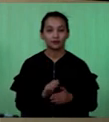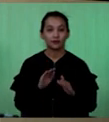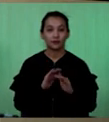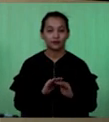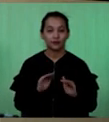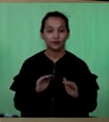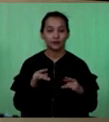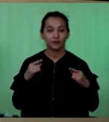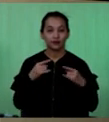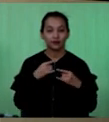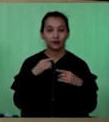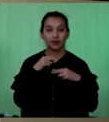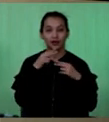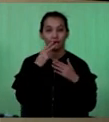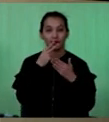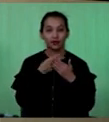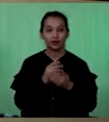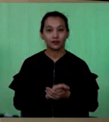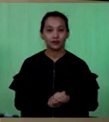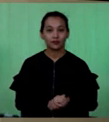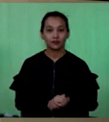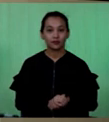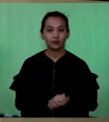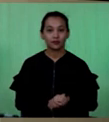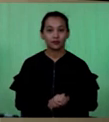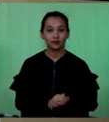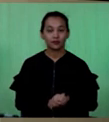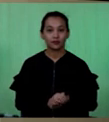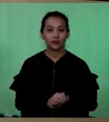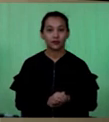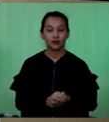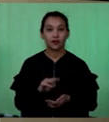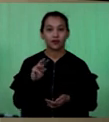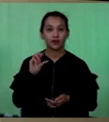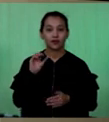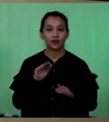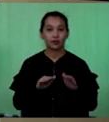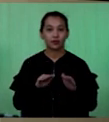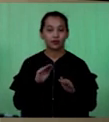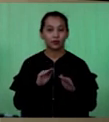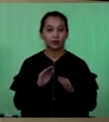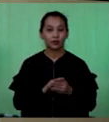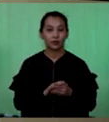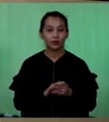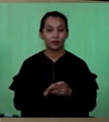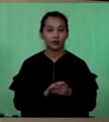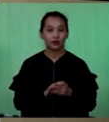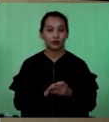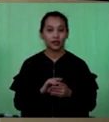Bolajonlar, ekranga diqqat qiling. Massa o'lchov birligi bu